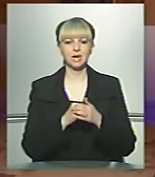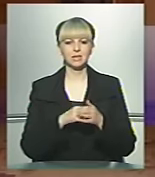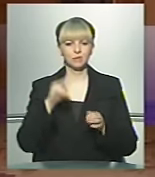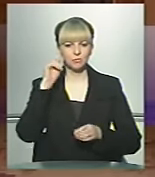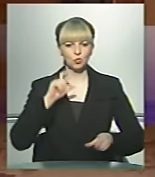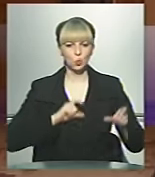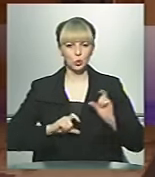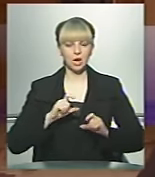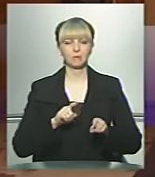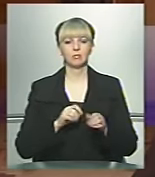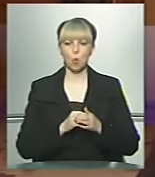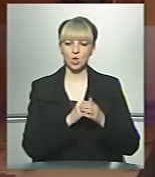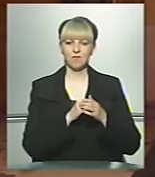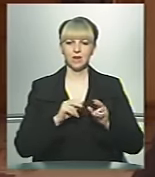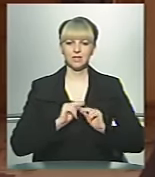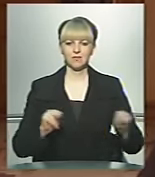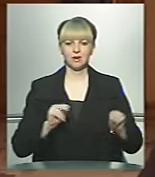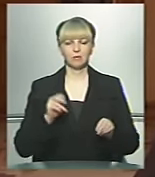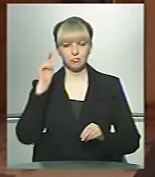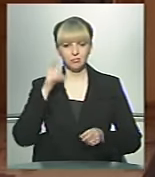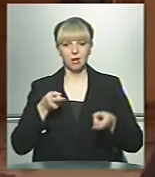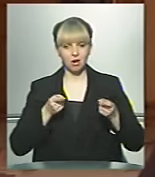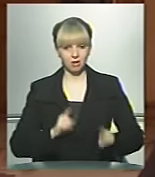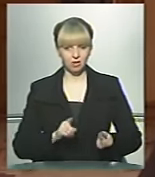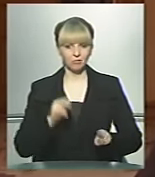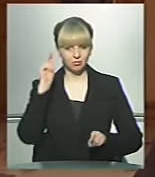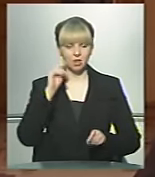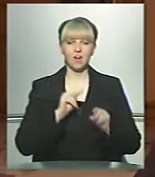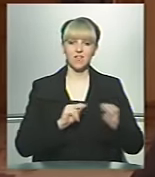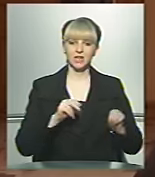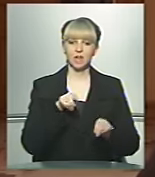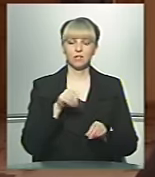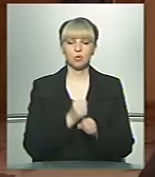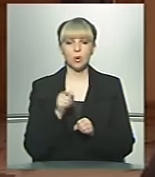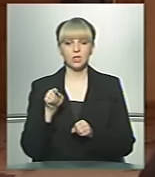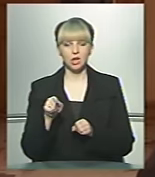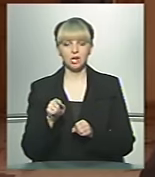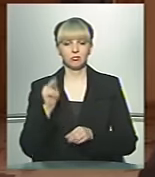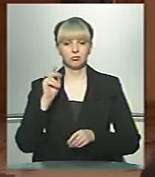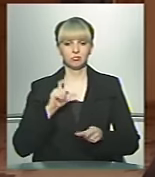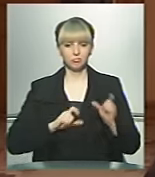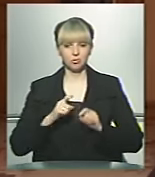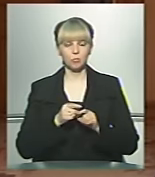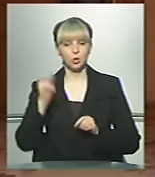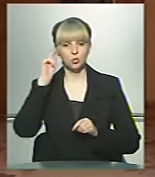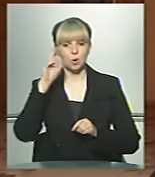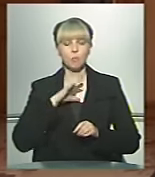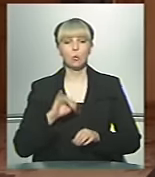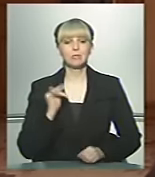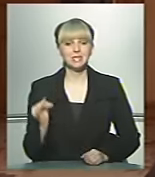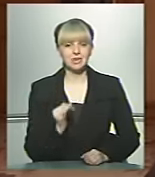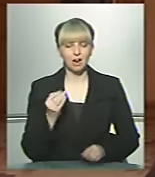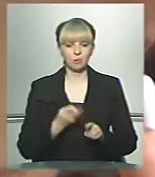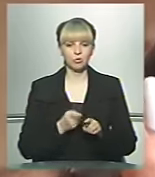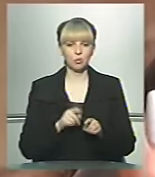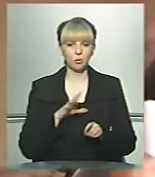так само мотивація викладача. Студента реально навчатися, викладача – зробити його курси такими, щоб студенту було цікаво, щоб ці